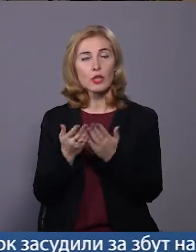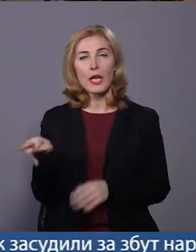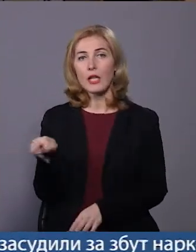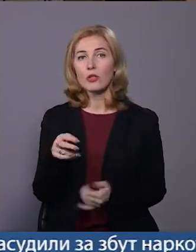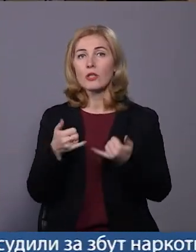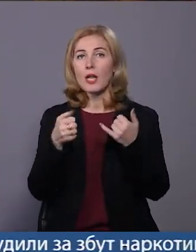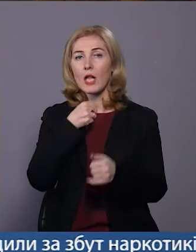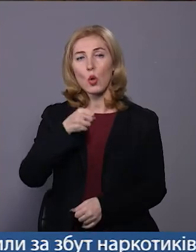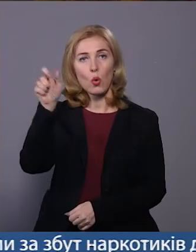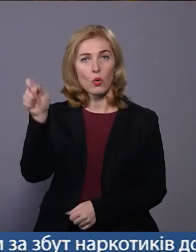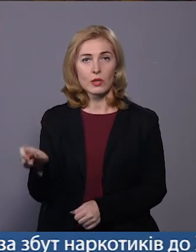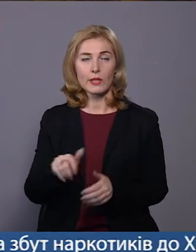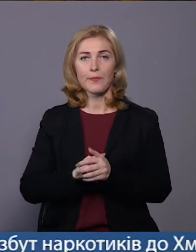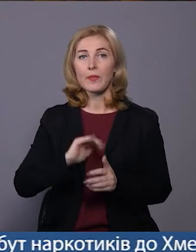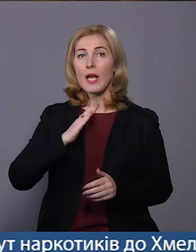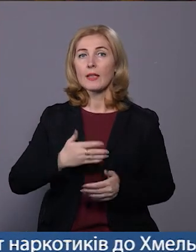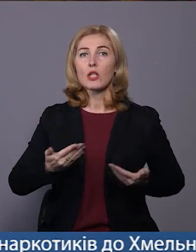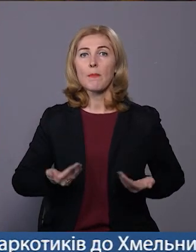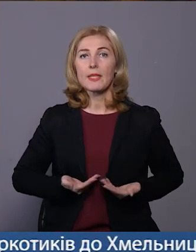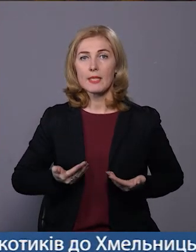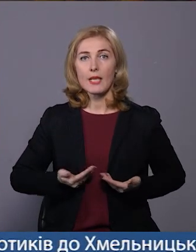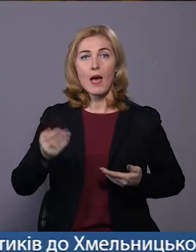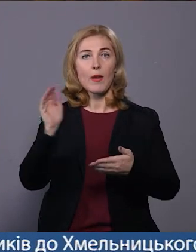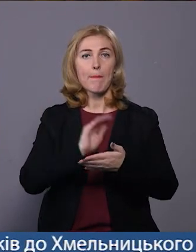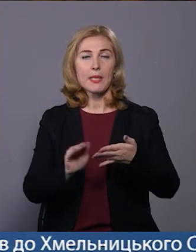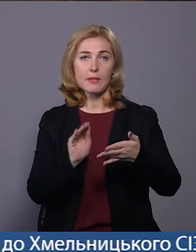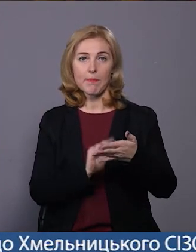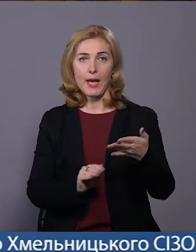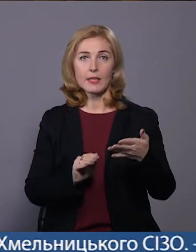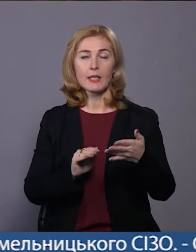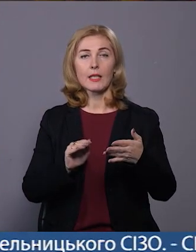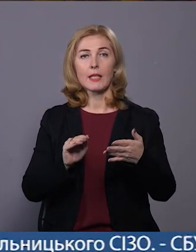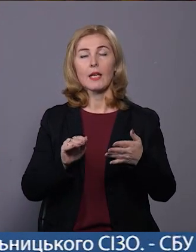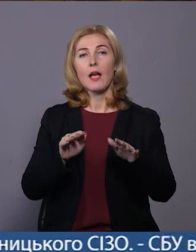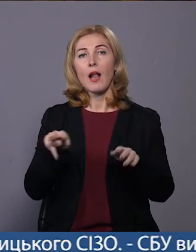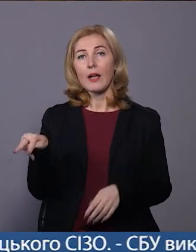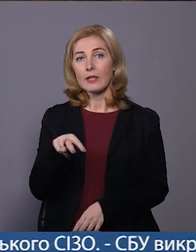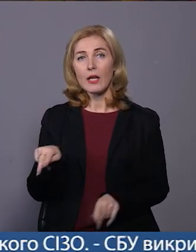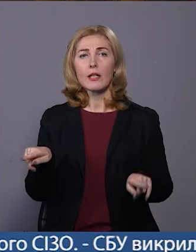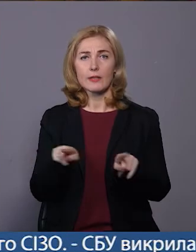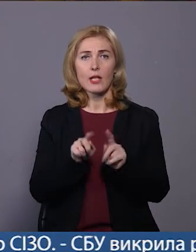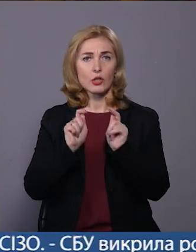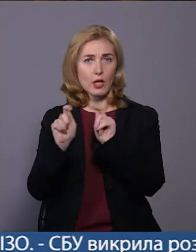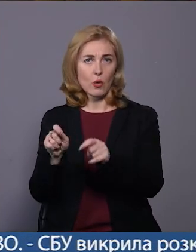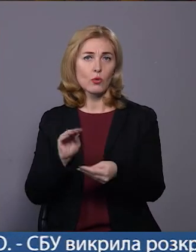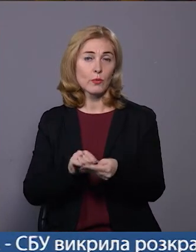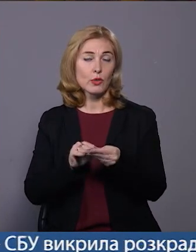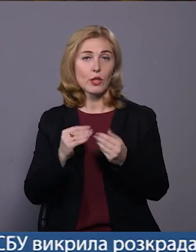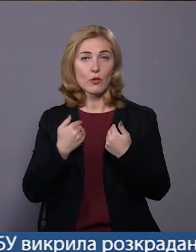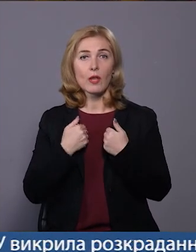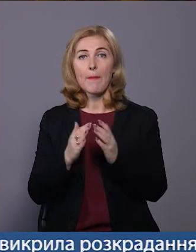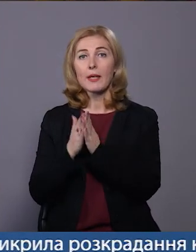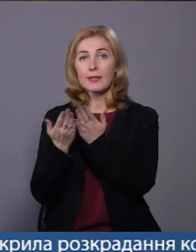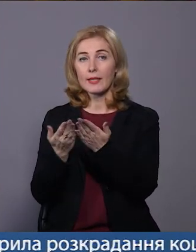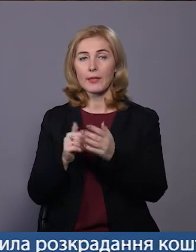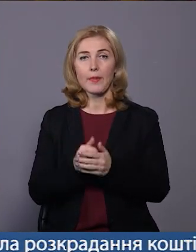для дорослих. Наші місцеві письменники, місцеві літератори теж постійно дарують нам книги. Ось, наприклад, Марія